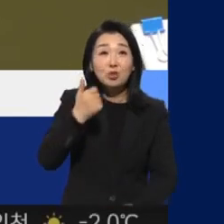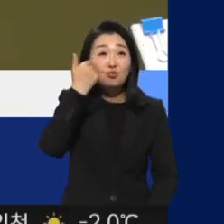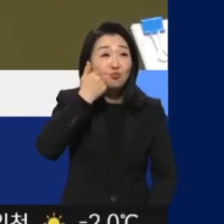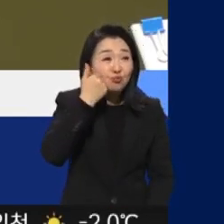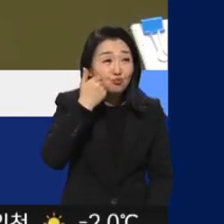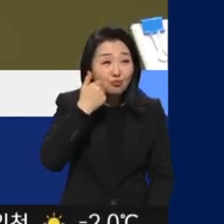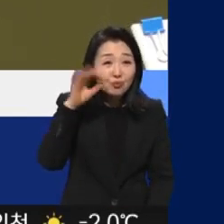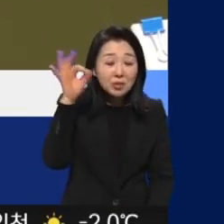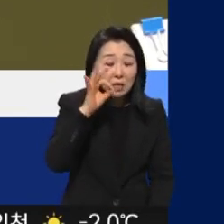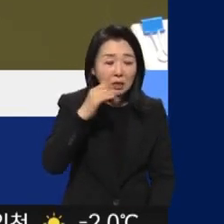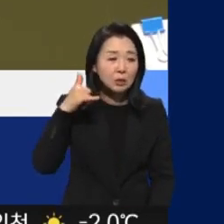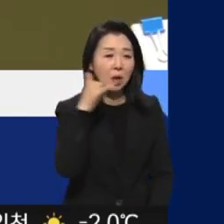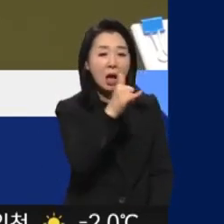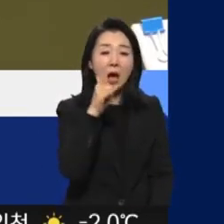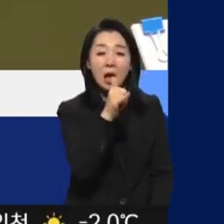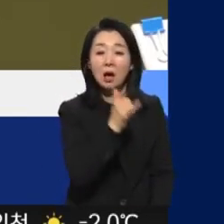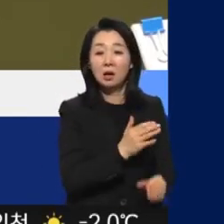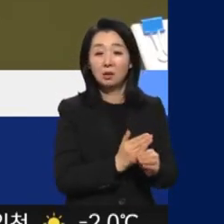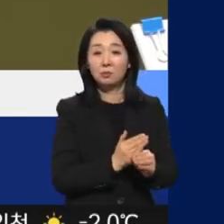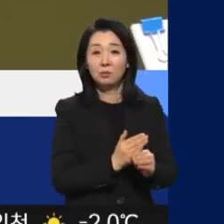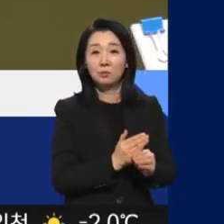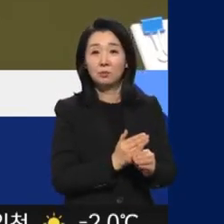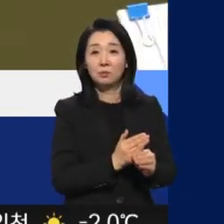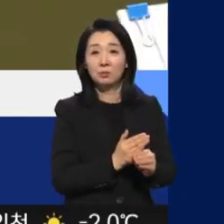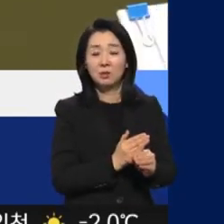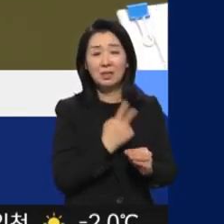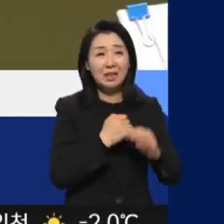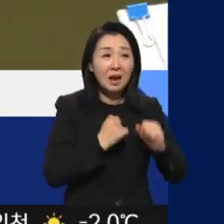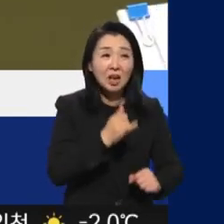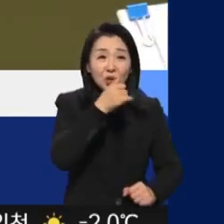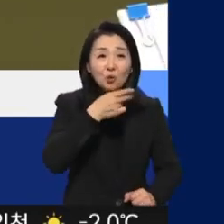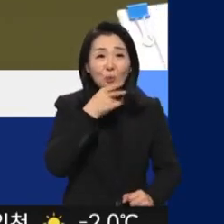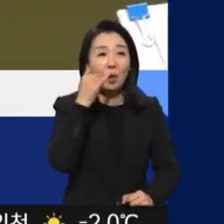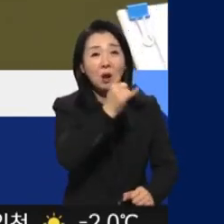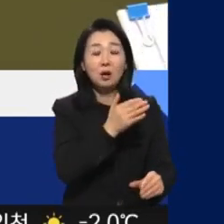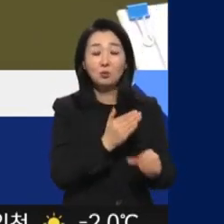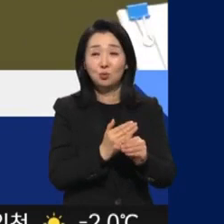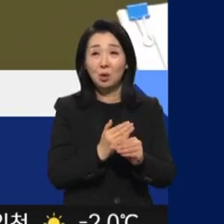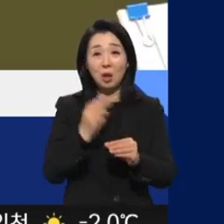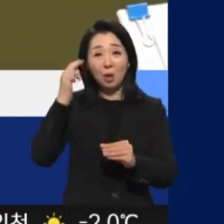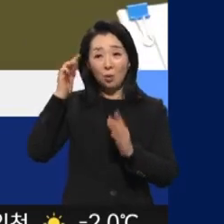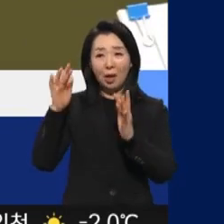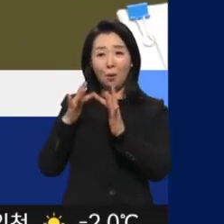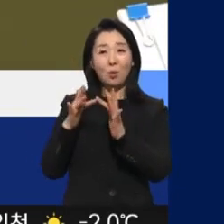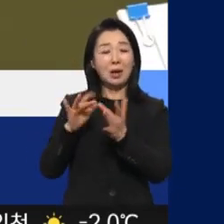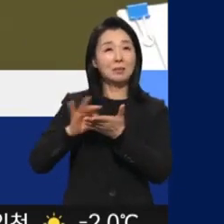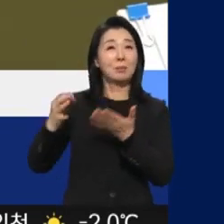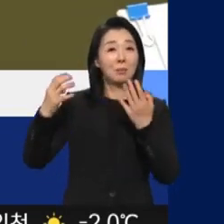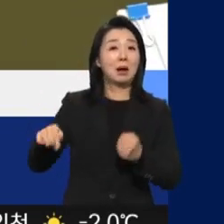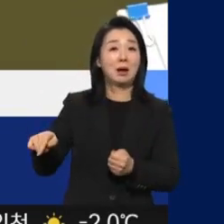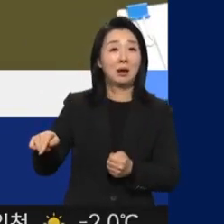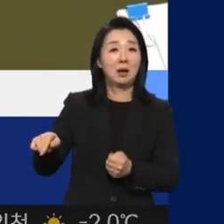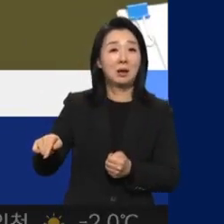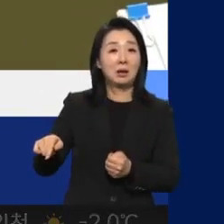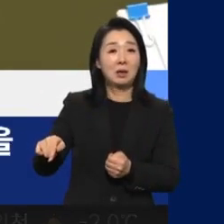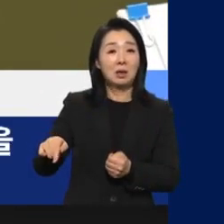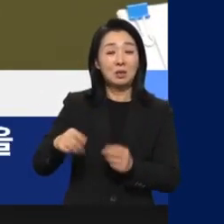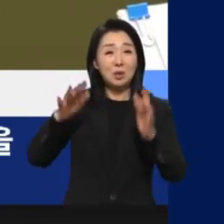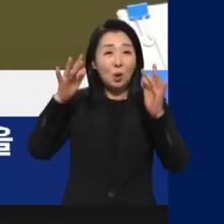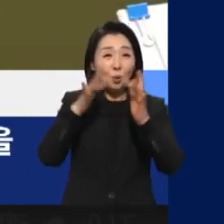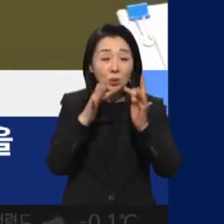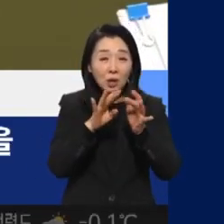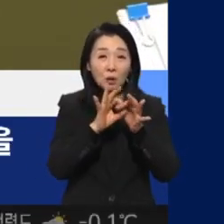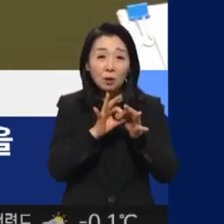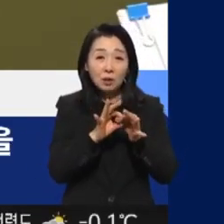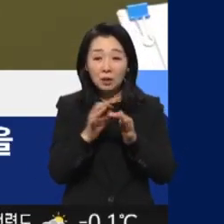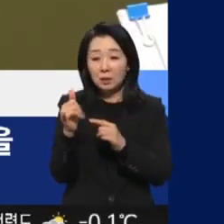네. 계속 연락을 해보는 와중에 있는 것 같아요. 생존 여부를. 뭐 이 사람이 온라인을 많이 사용한 것 같아요. 그러면 그 온라인상에서